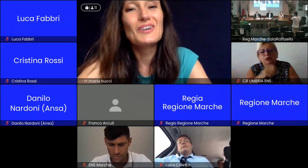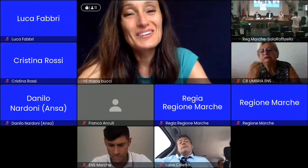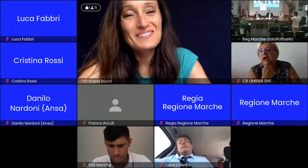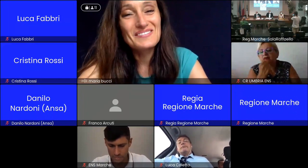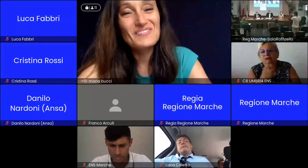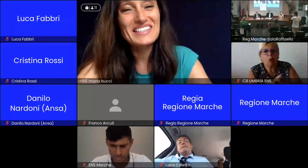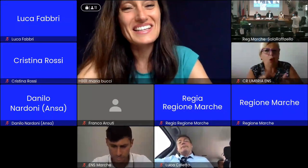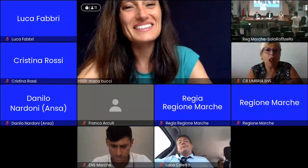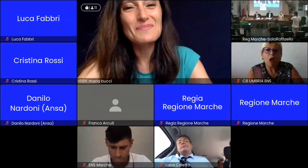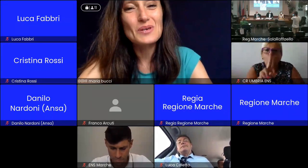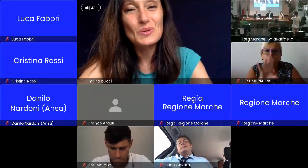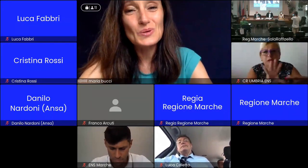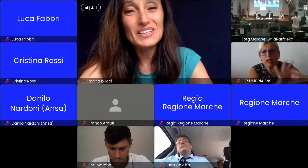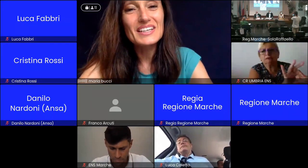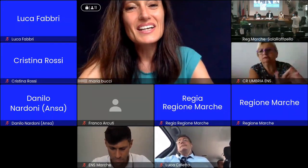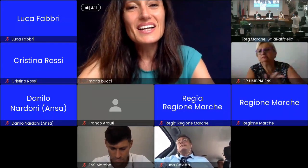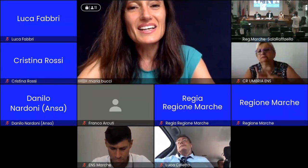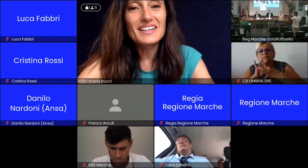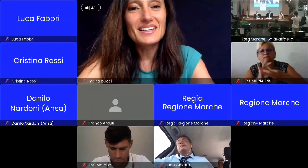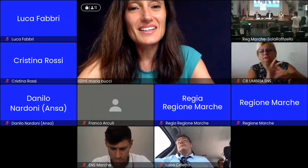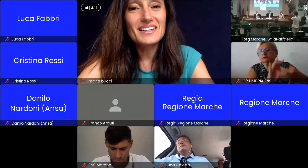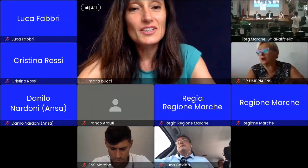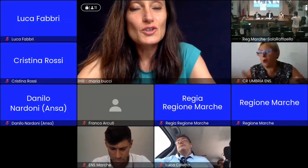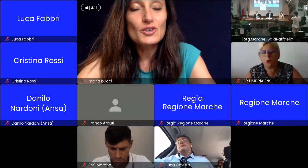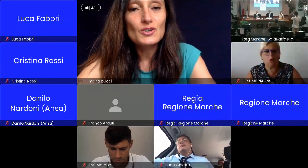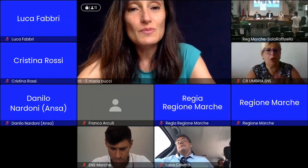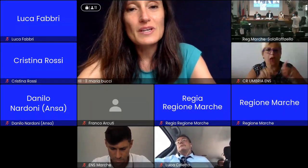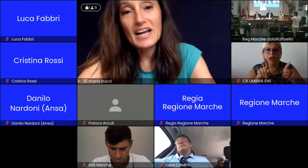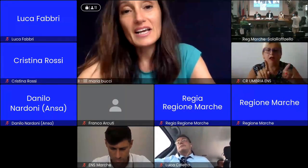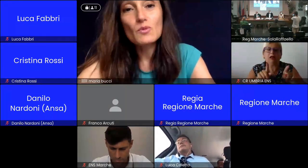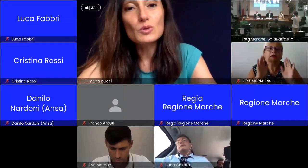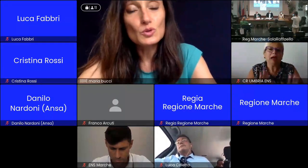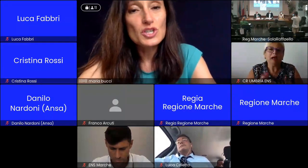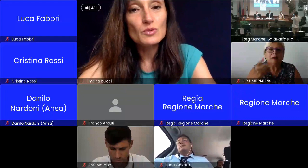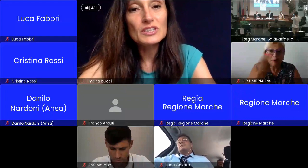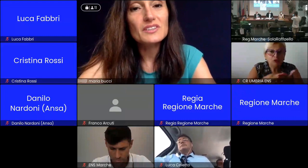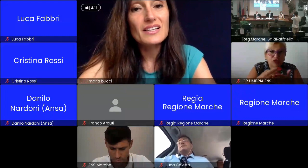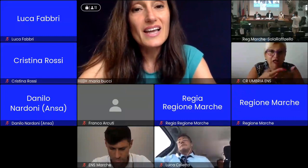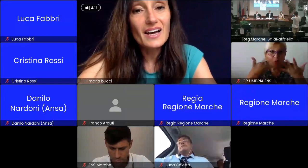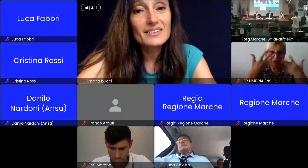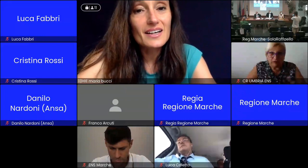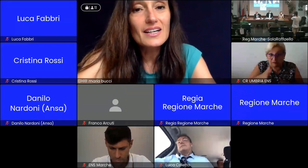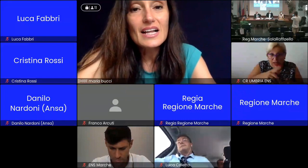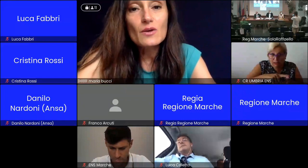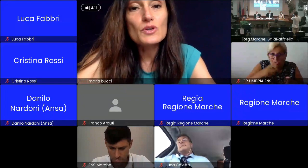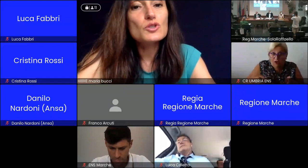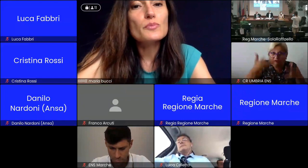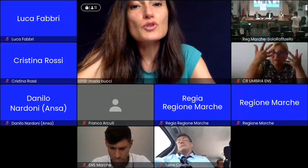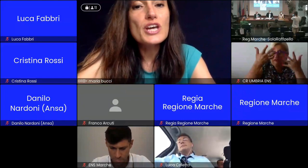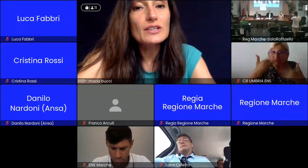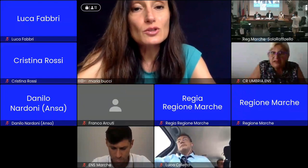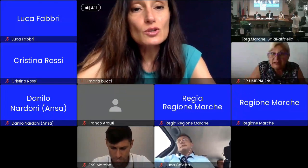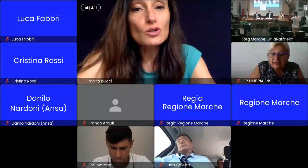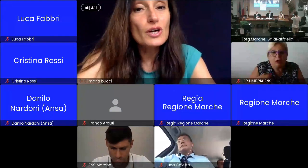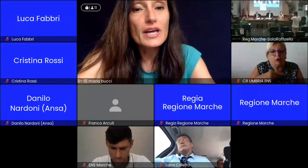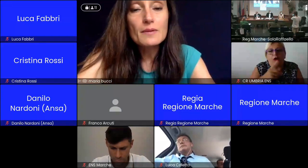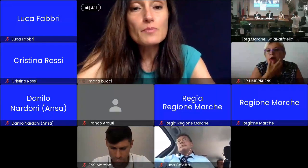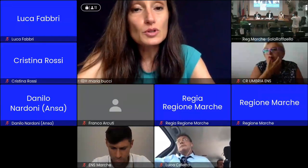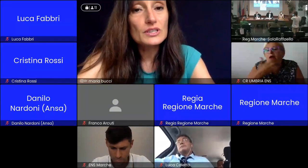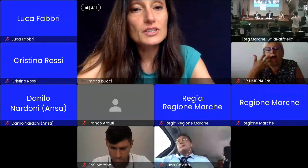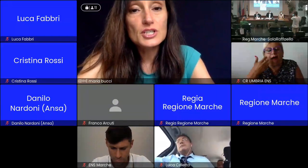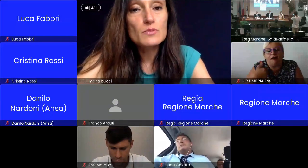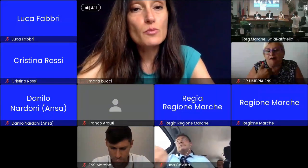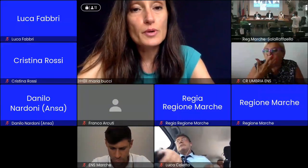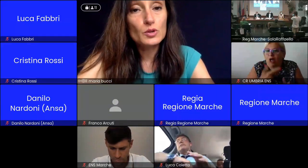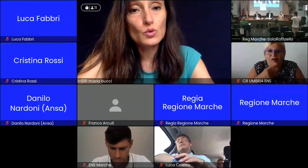Come già ha spiegato il presidente Pieroni, io in maniera anche molto diciamo, dettagliata, questo